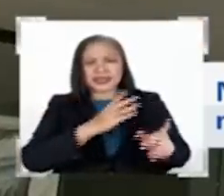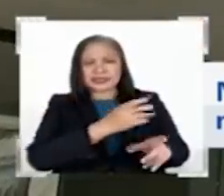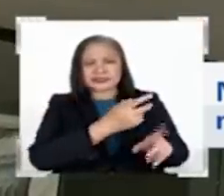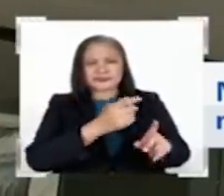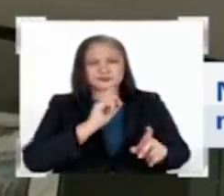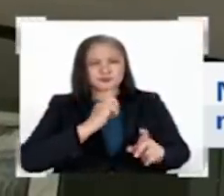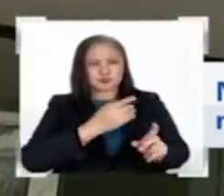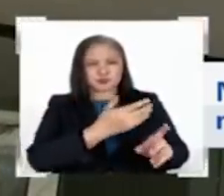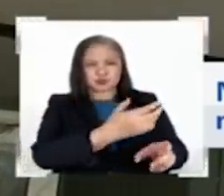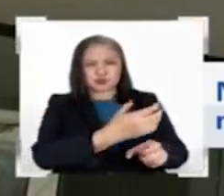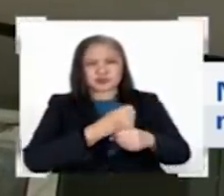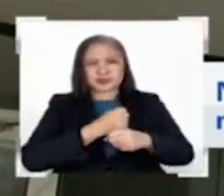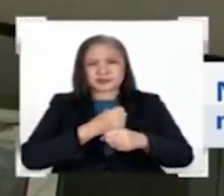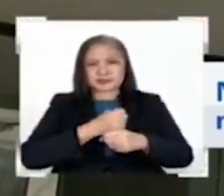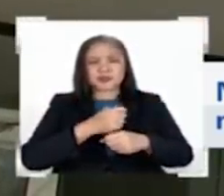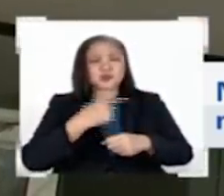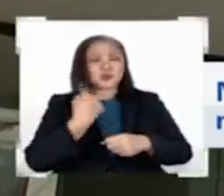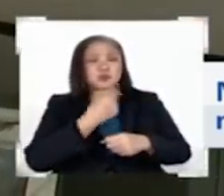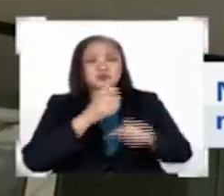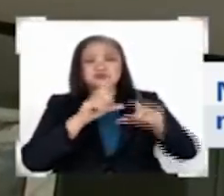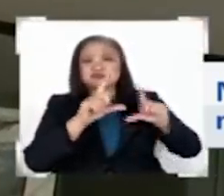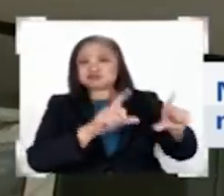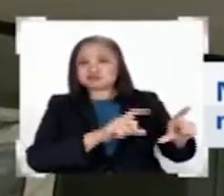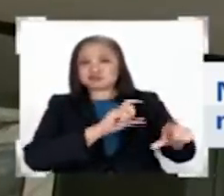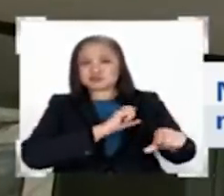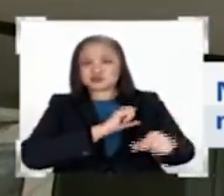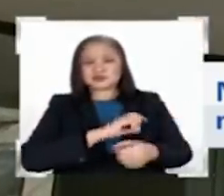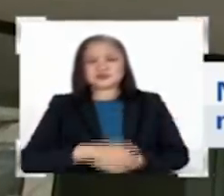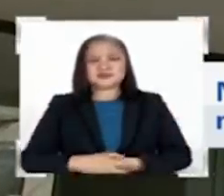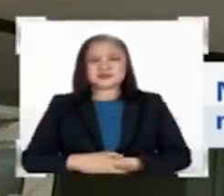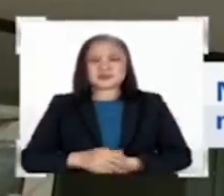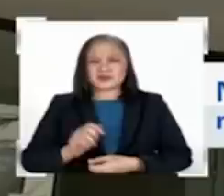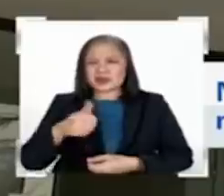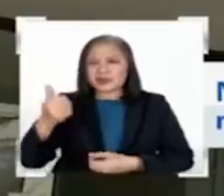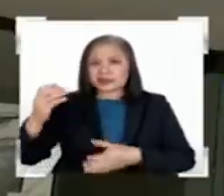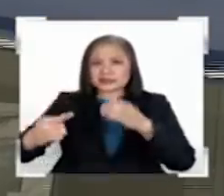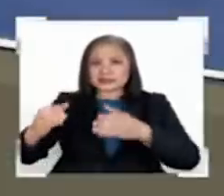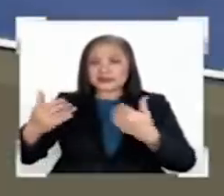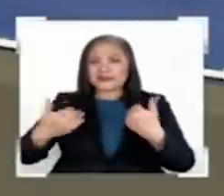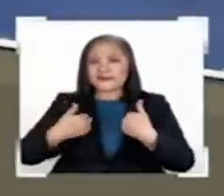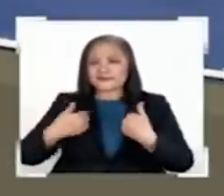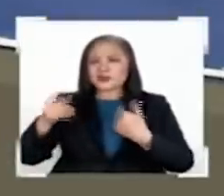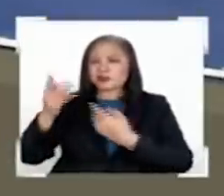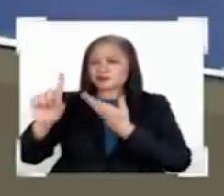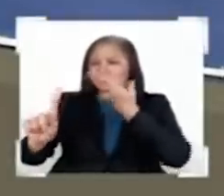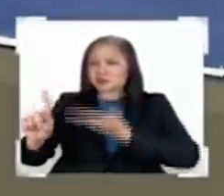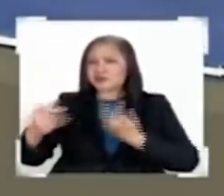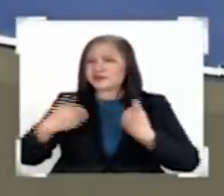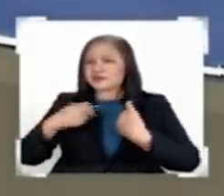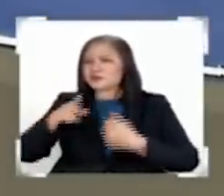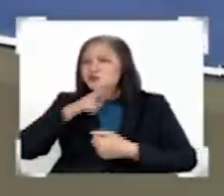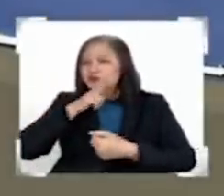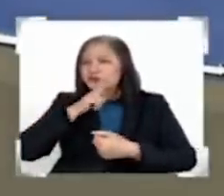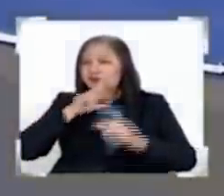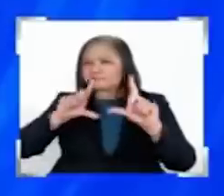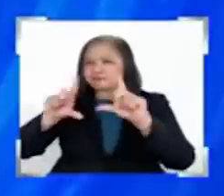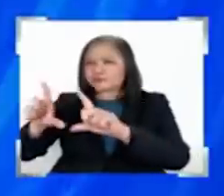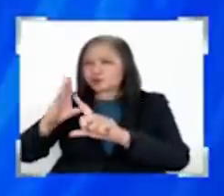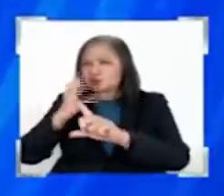na suspect. Sa iba pang kaso, meron na rin silang persons of interest.